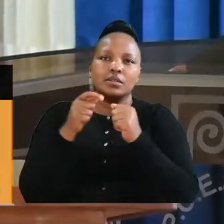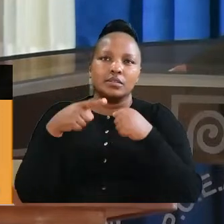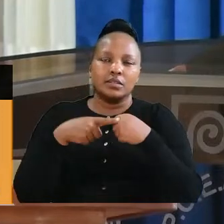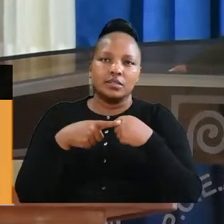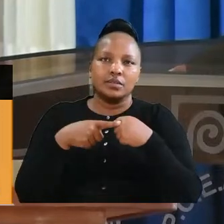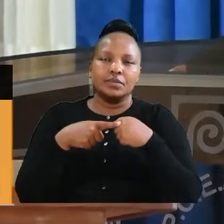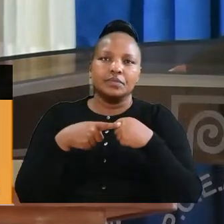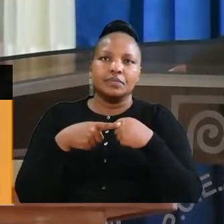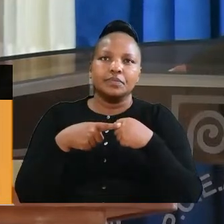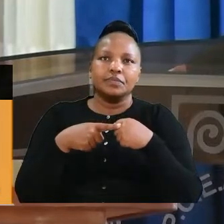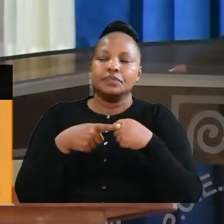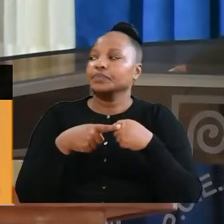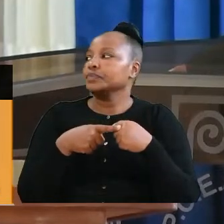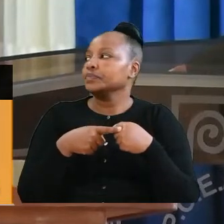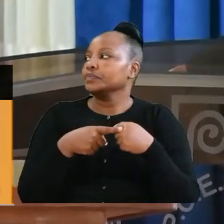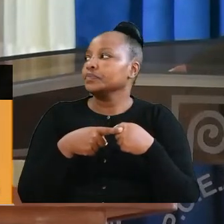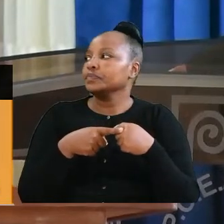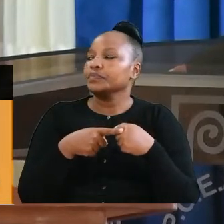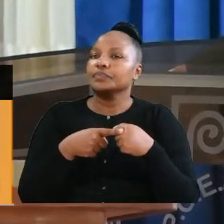wa